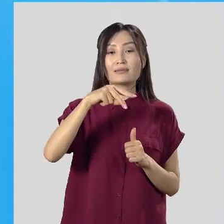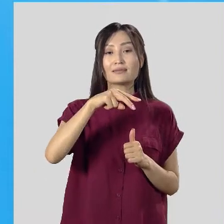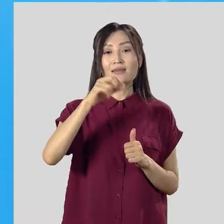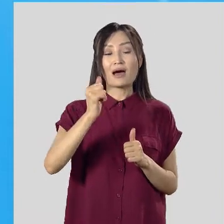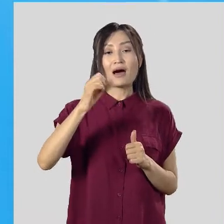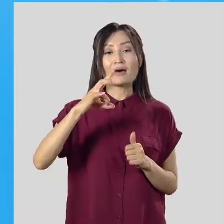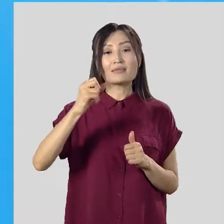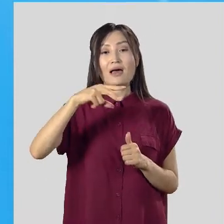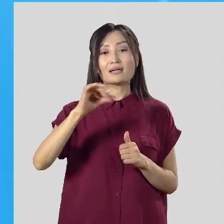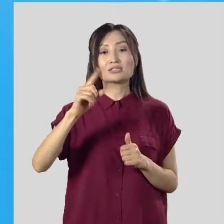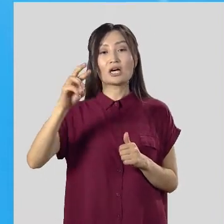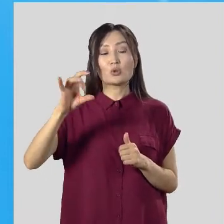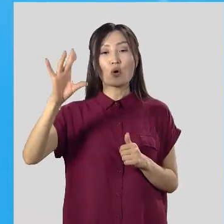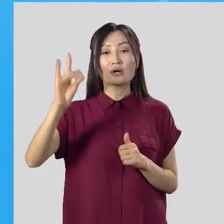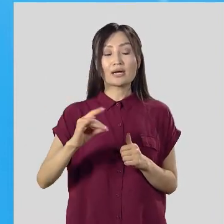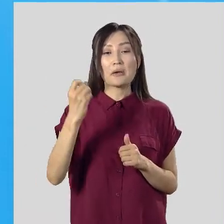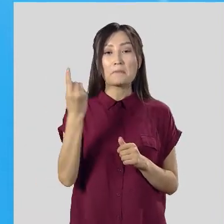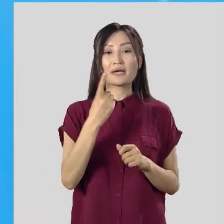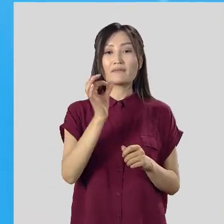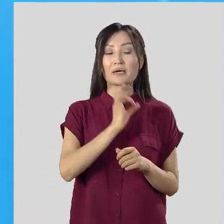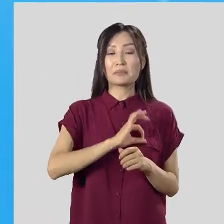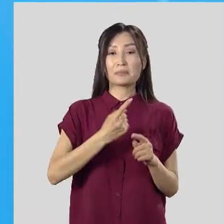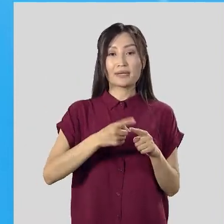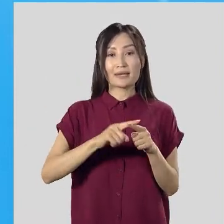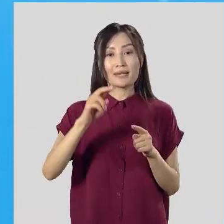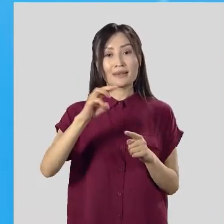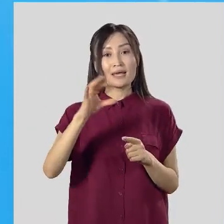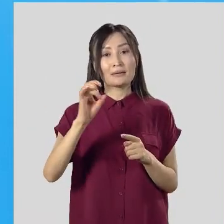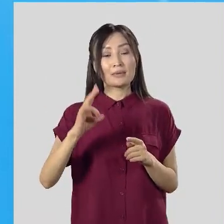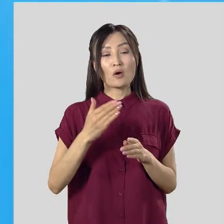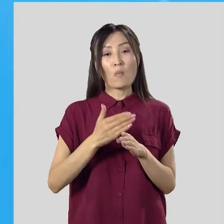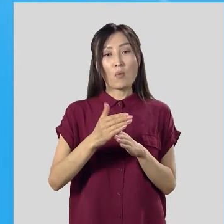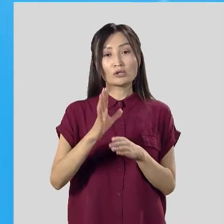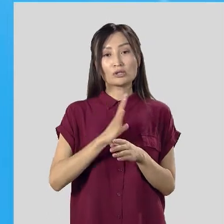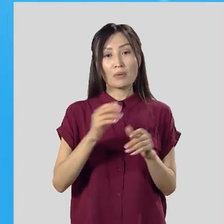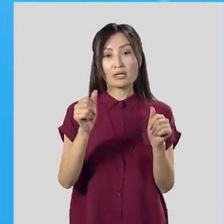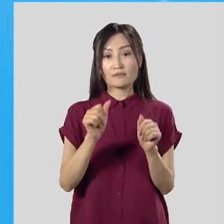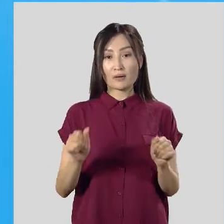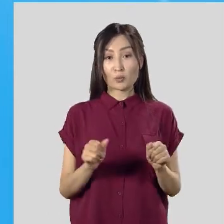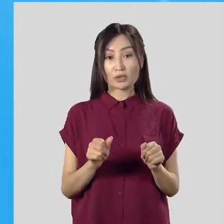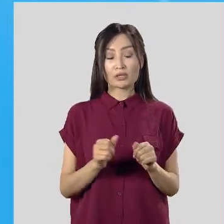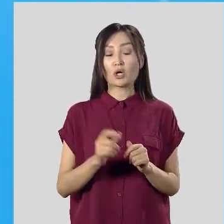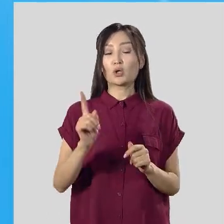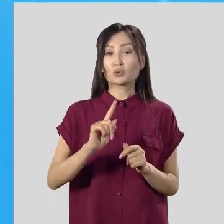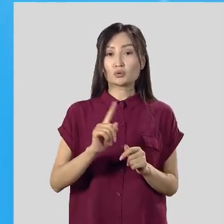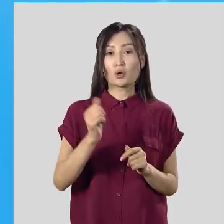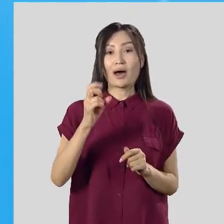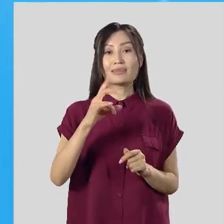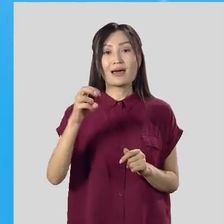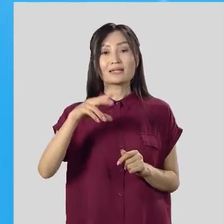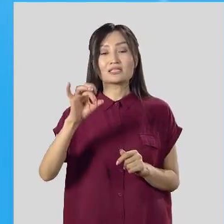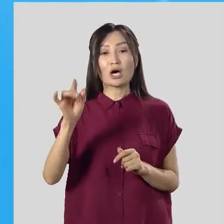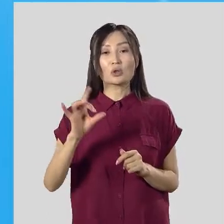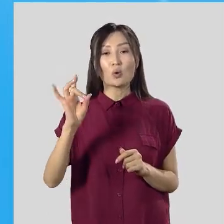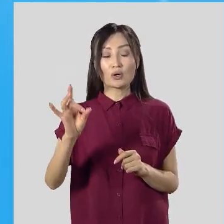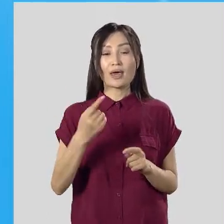анализаторами, впервые применив этот термин. Позже было сформулировано, что анализатор